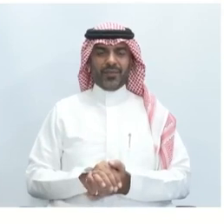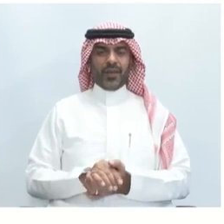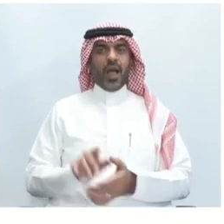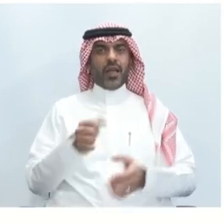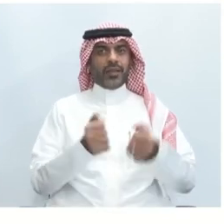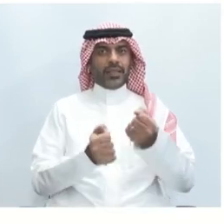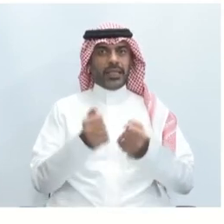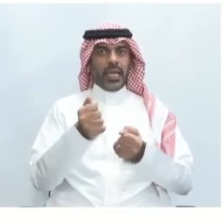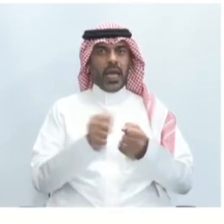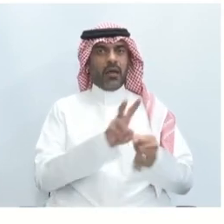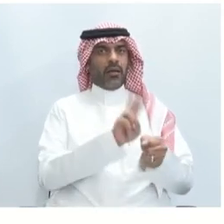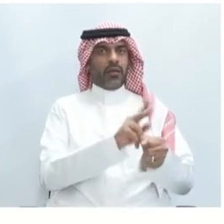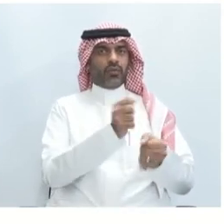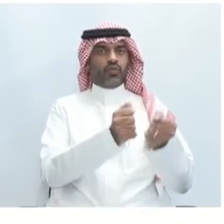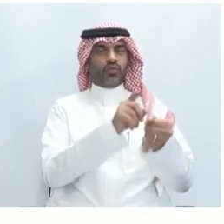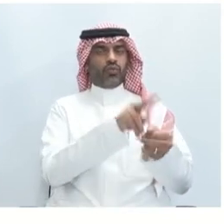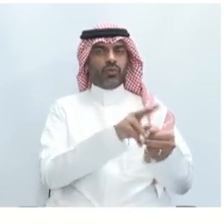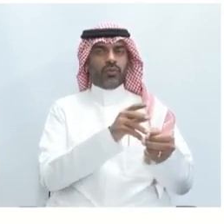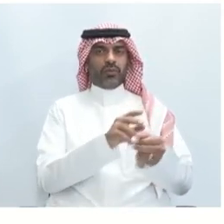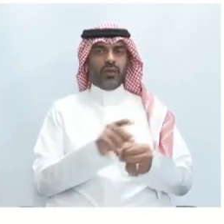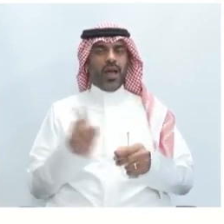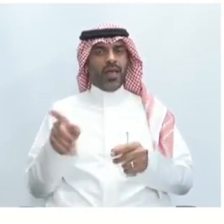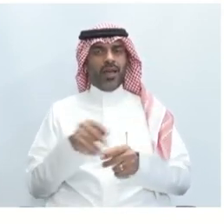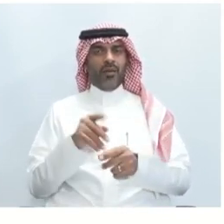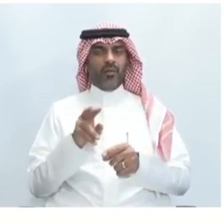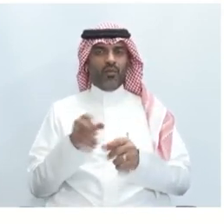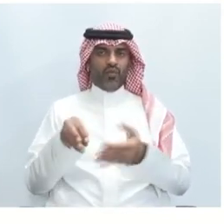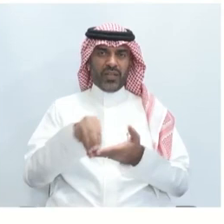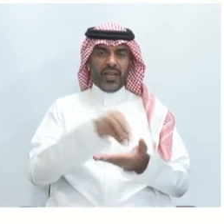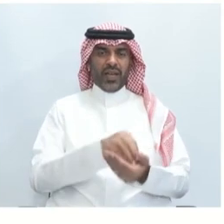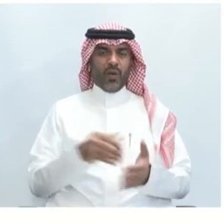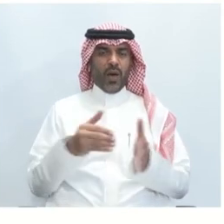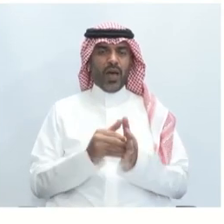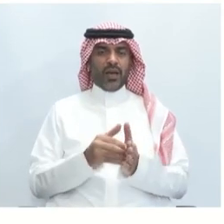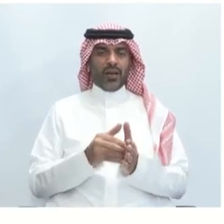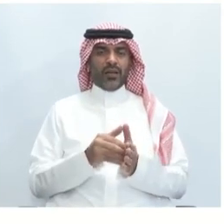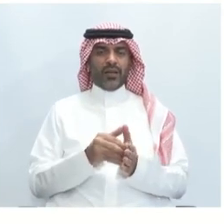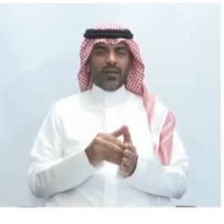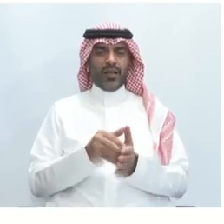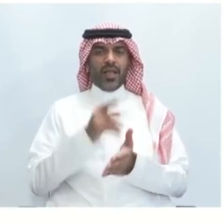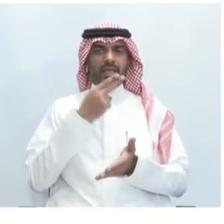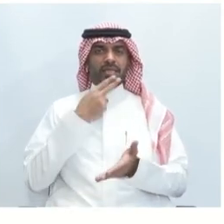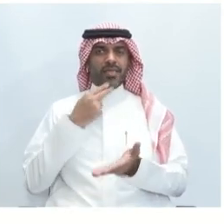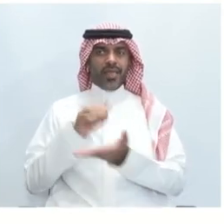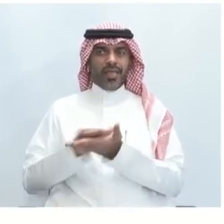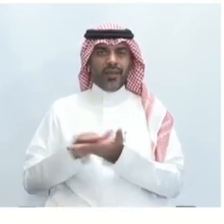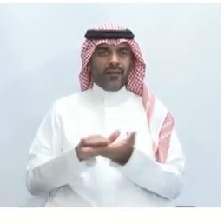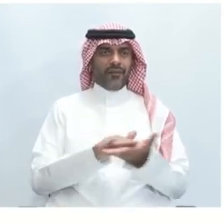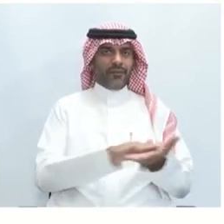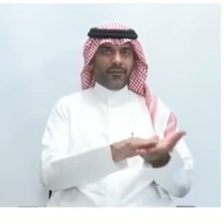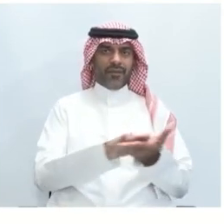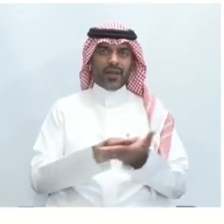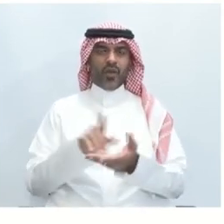سيارات الذاتيه القياده ايضا تعتبر من الروبوتات المتنقله واخيرا تبقى لدينا ريبوتات التنظيف